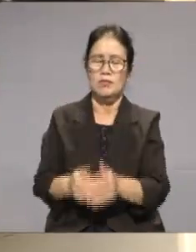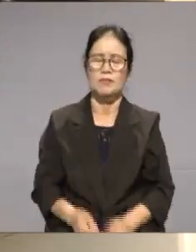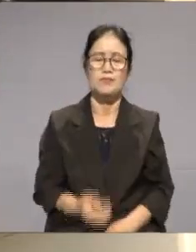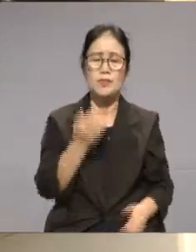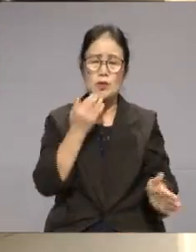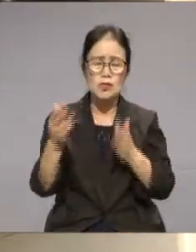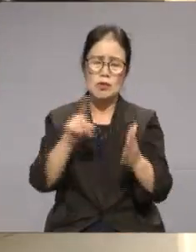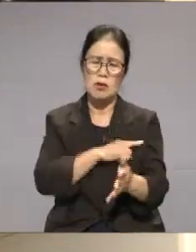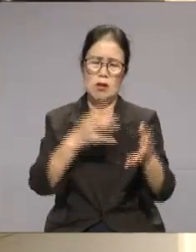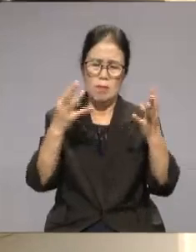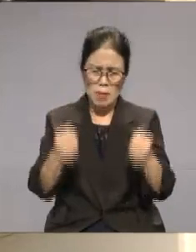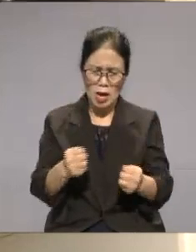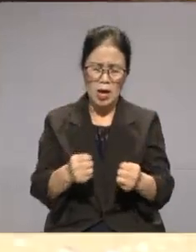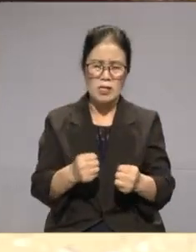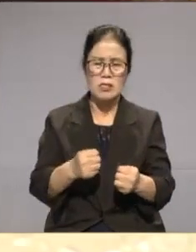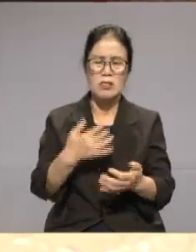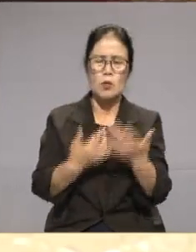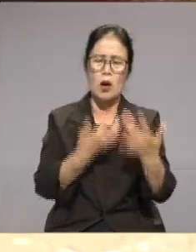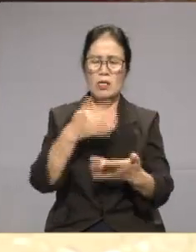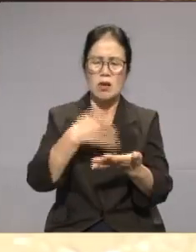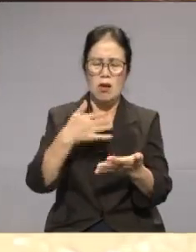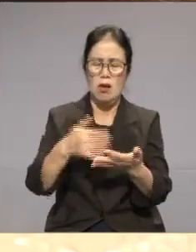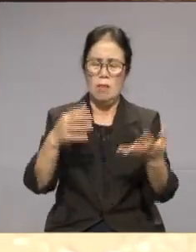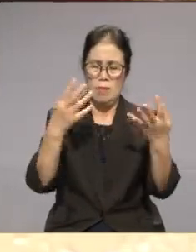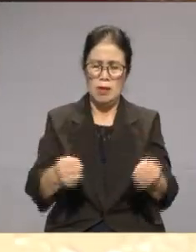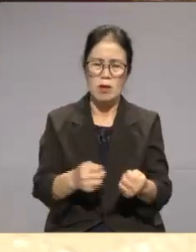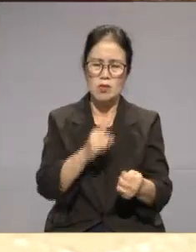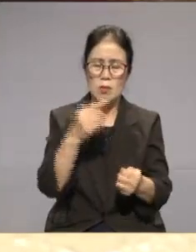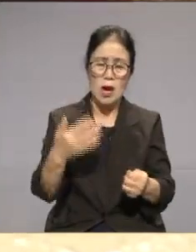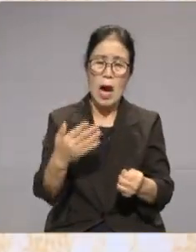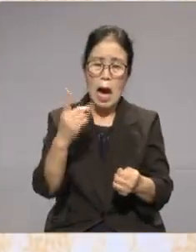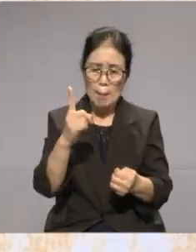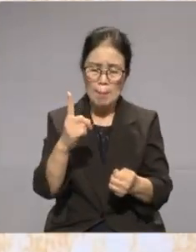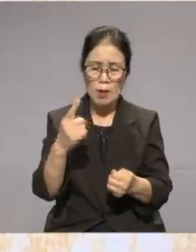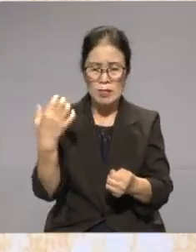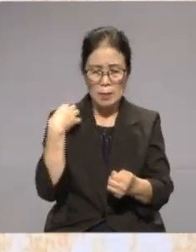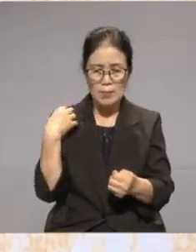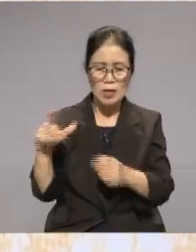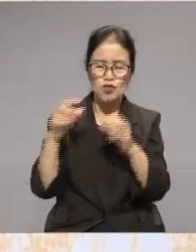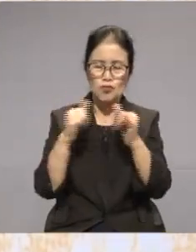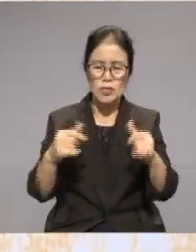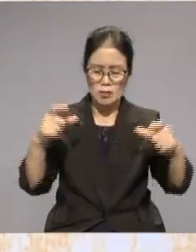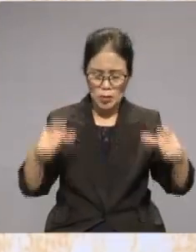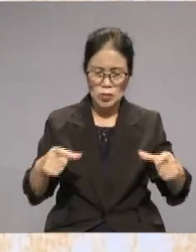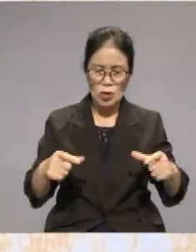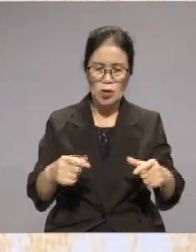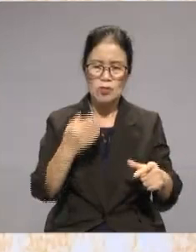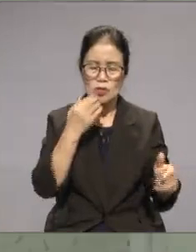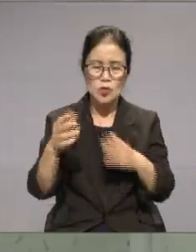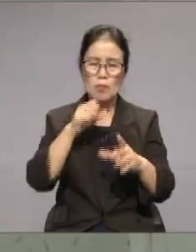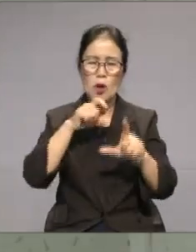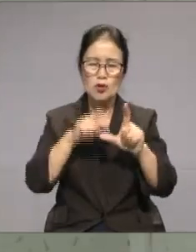경기도에서 가장 많은 연평균 600여 건인 화재 건수에 소방관 한 명당 담당 주민 수와 관할 면적 모두 도내